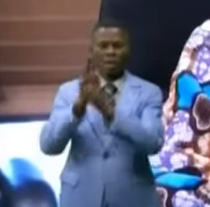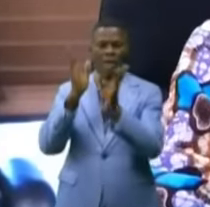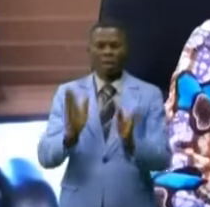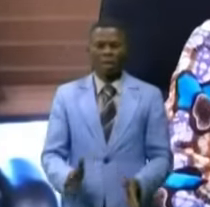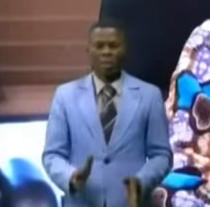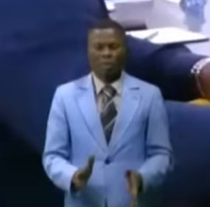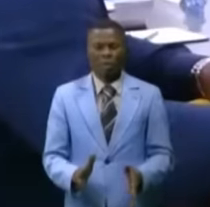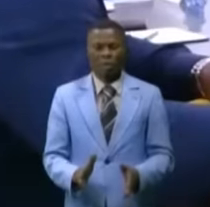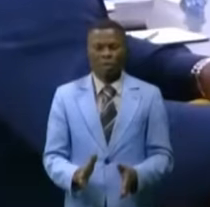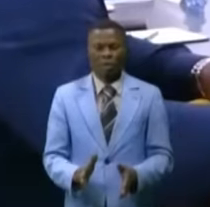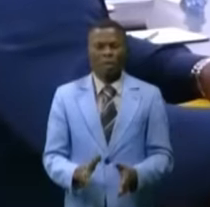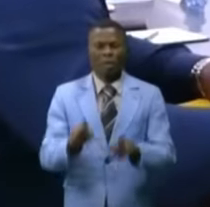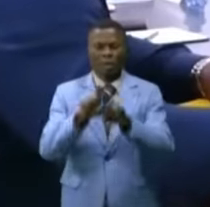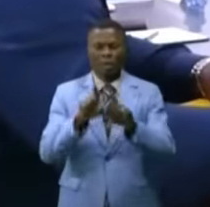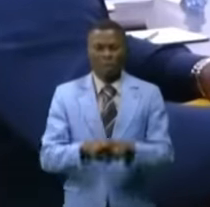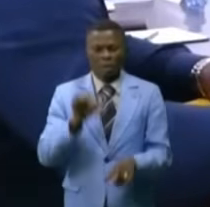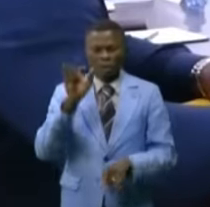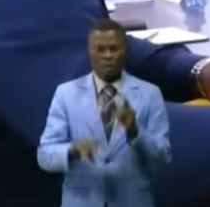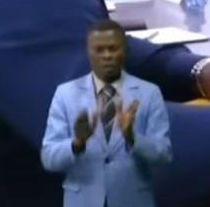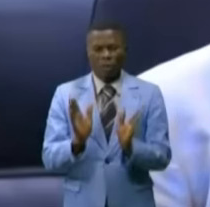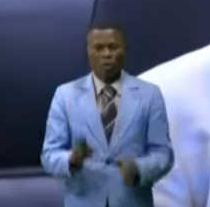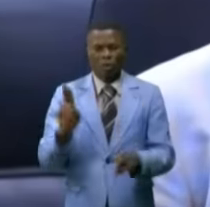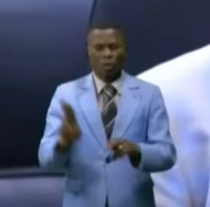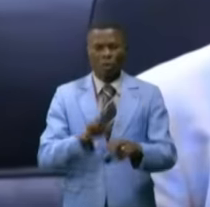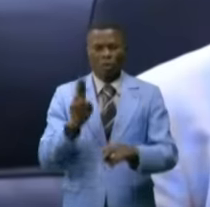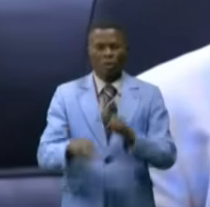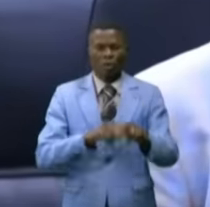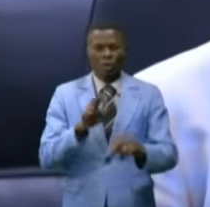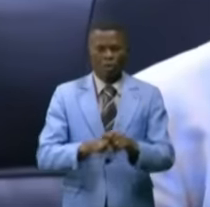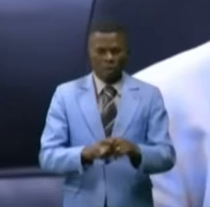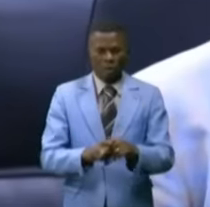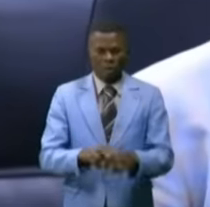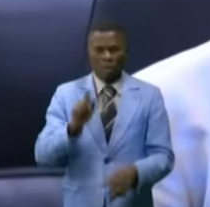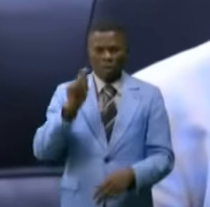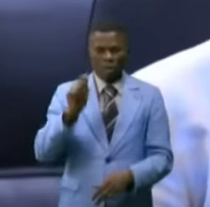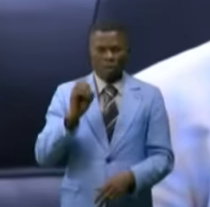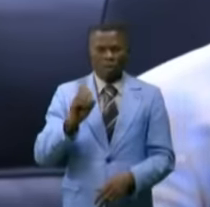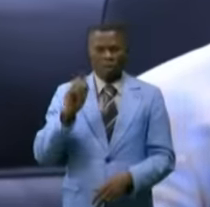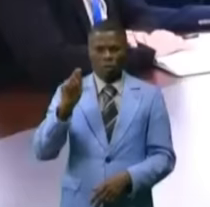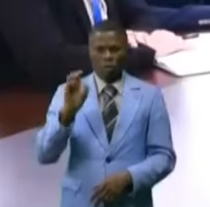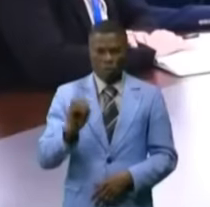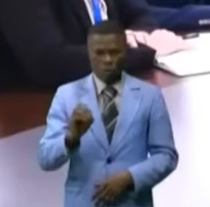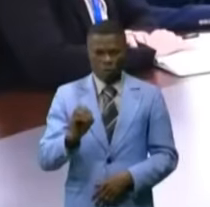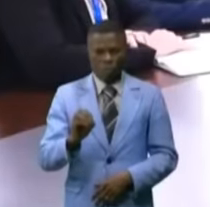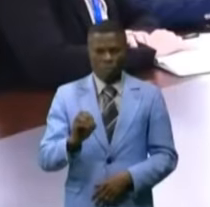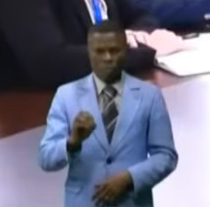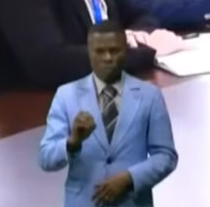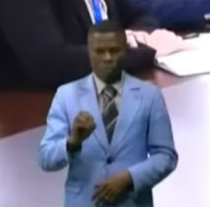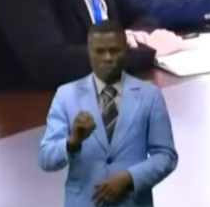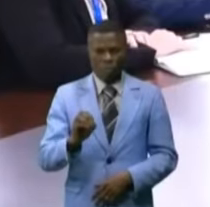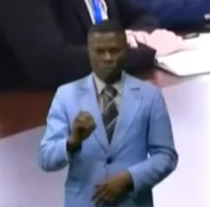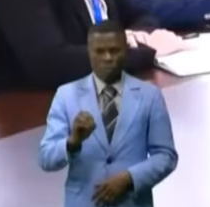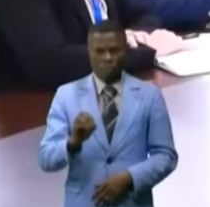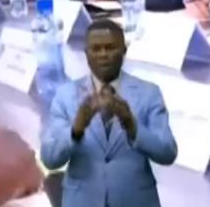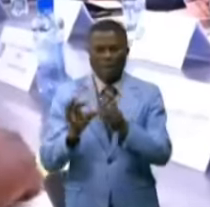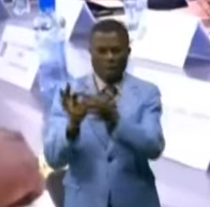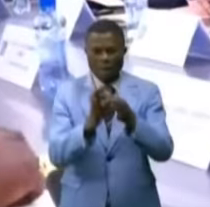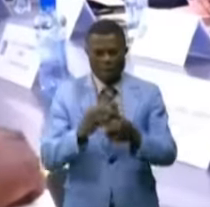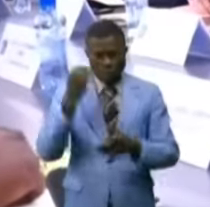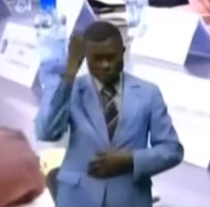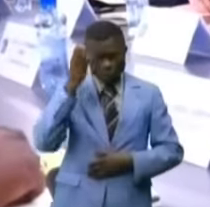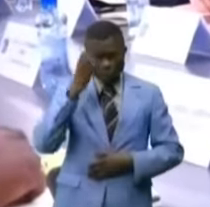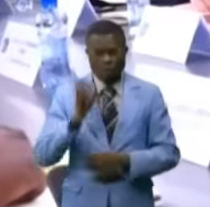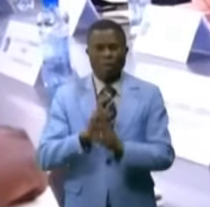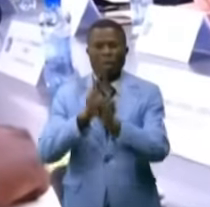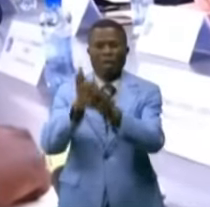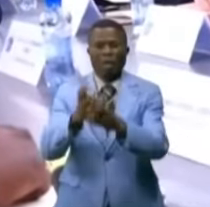Patricia Tiamoulela, ainsi que le secrétaire exécutif national Toto Mabiku Totokan. Pour rappel, l'Union européenne a envoyé en réponse